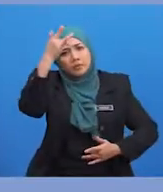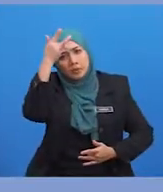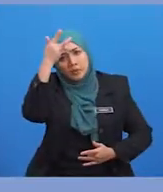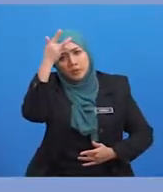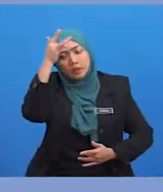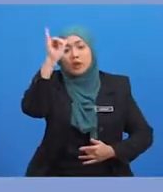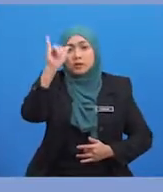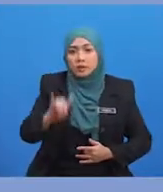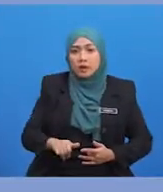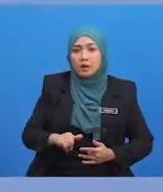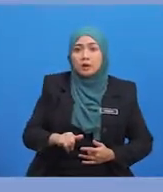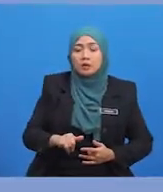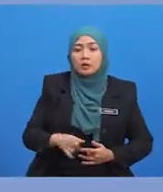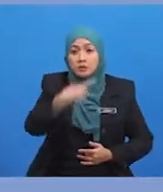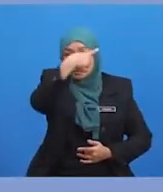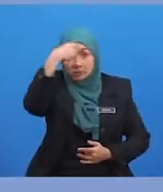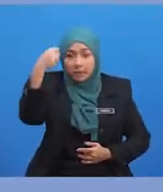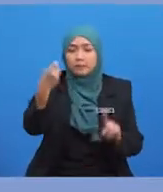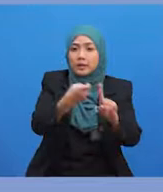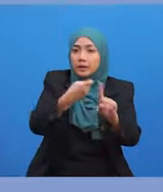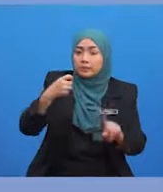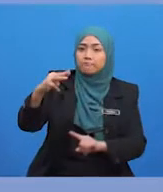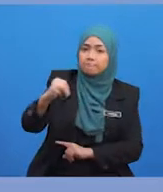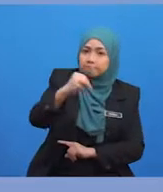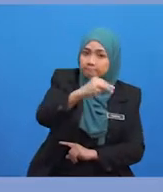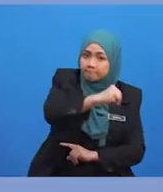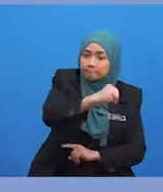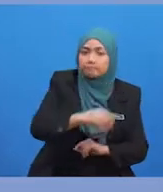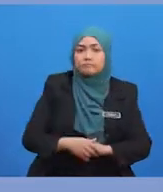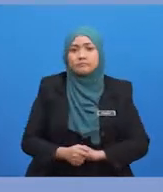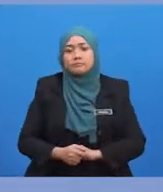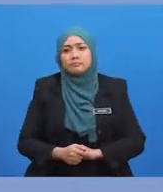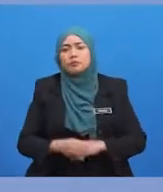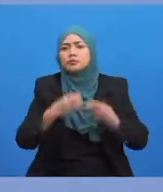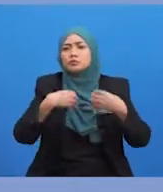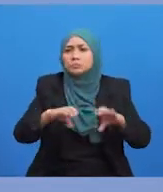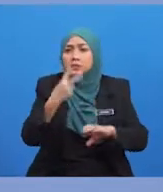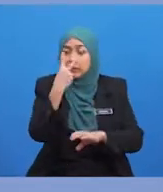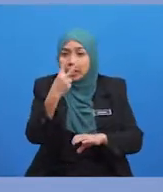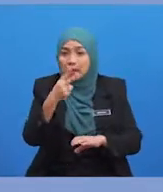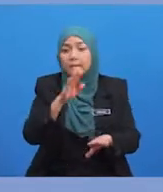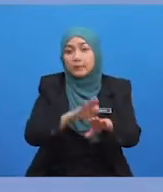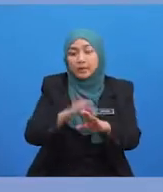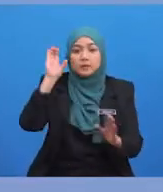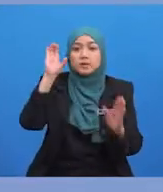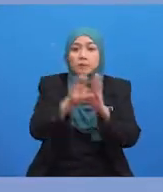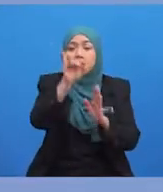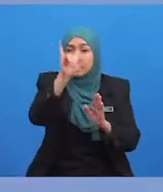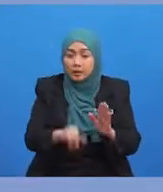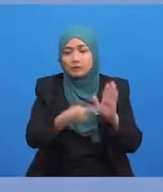yang disebabkan oleh mikroorganisma ini. Cuba lihat pada gambar yang dipaparkan